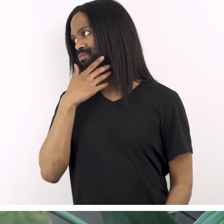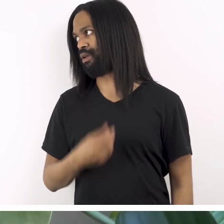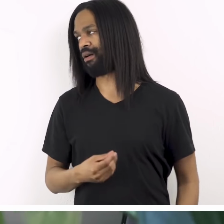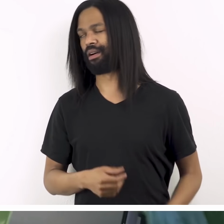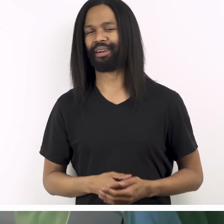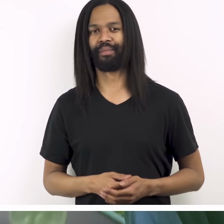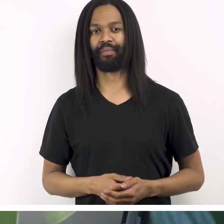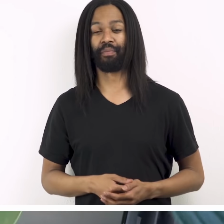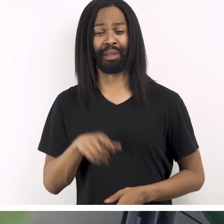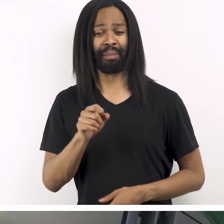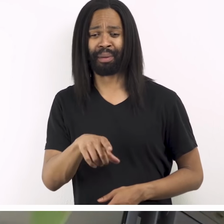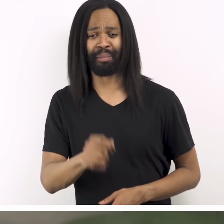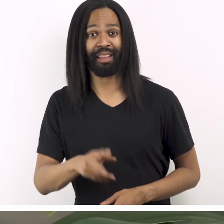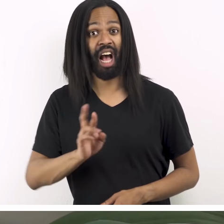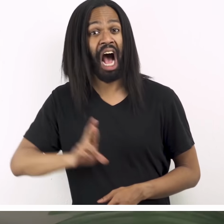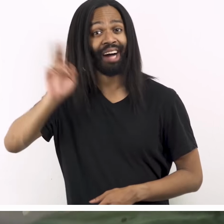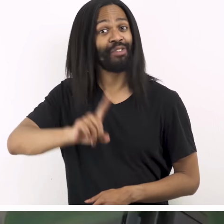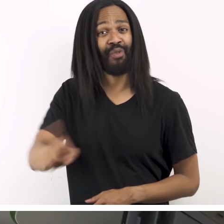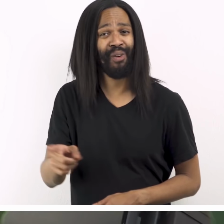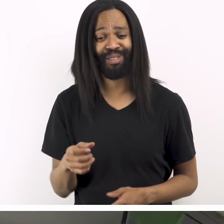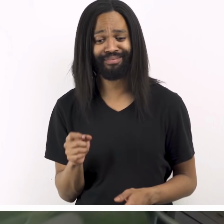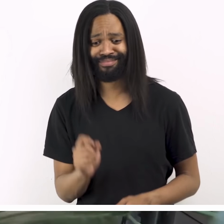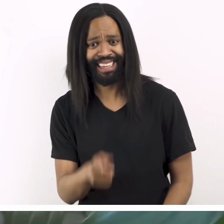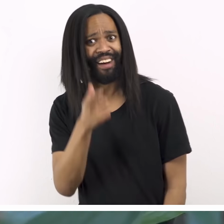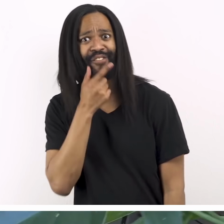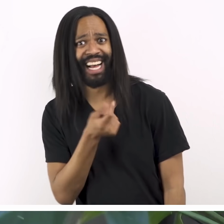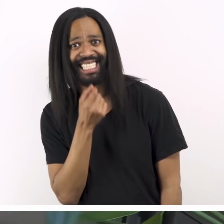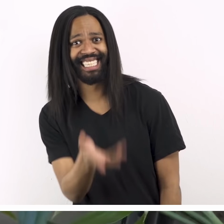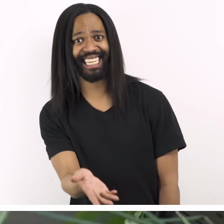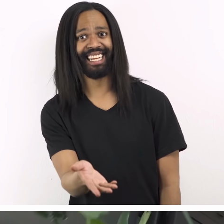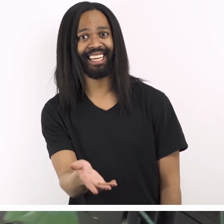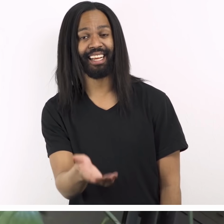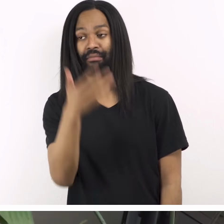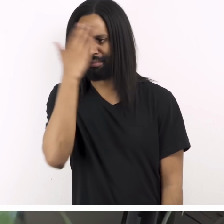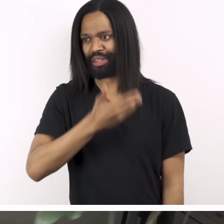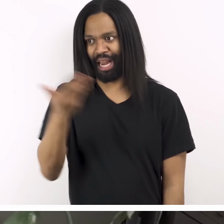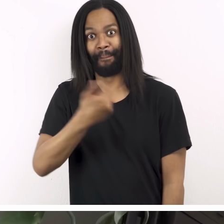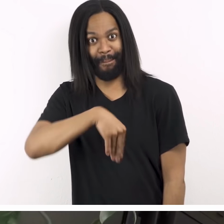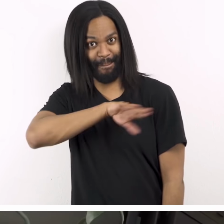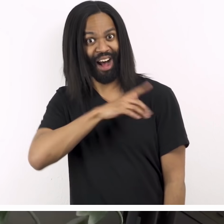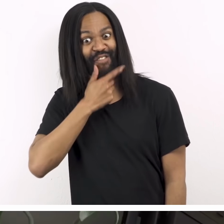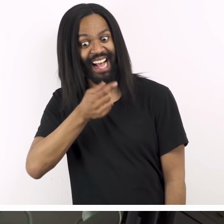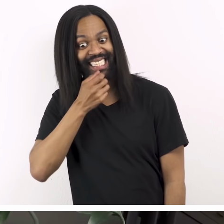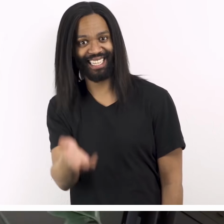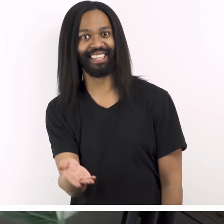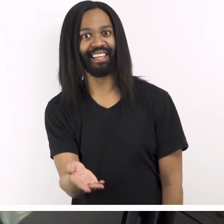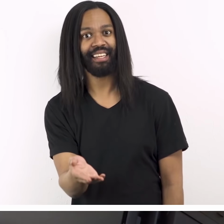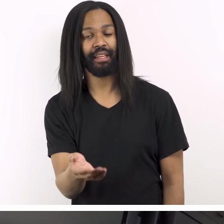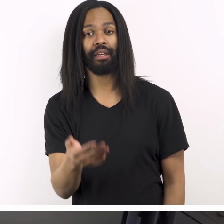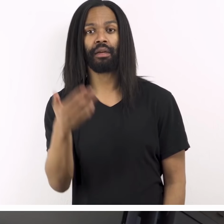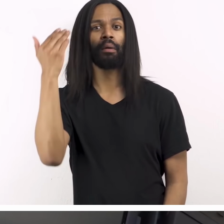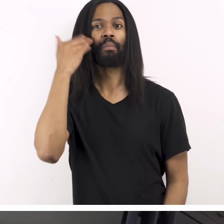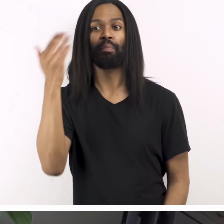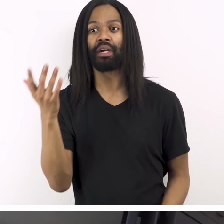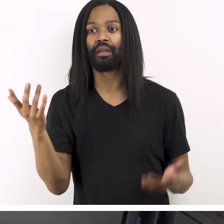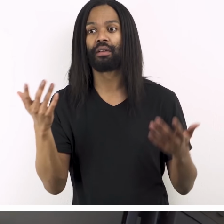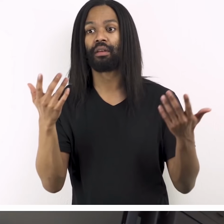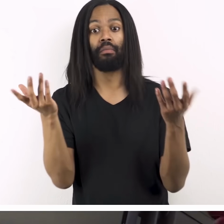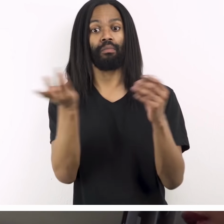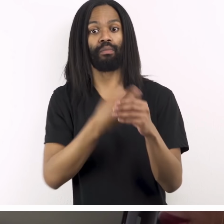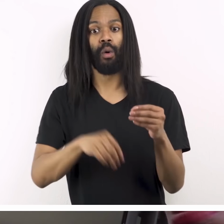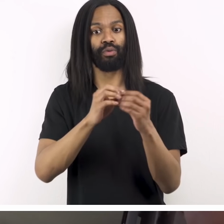quoi. Donc voilà, le pédatum, c'est un commun, hein, c'est un facile. Hein, celui-ci, il est connu pour être facile. Hein, voilà, vous le